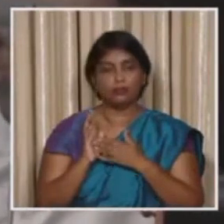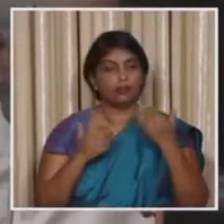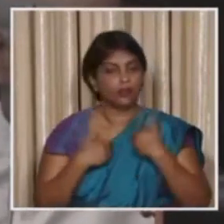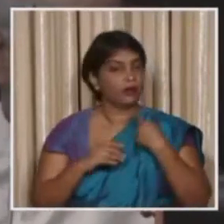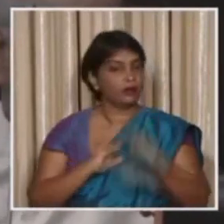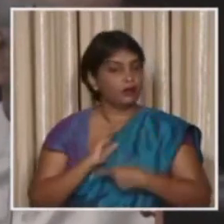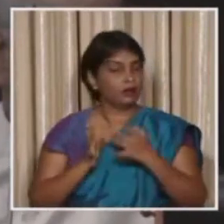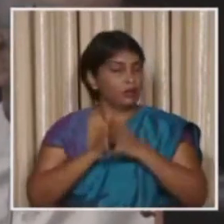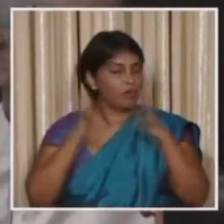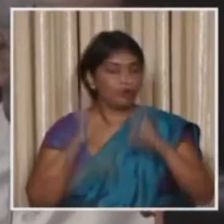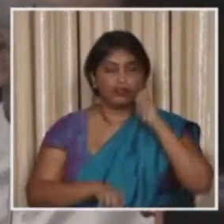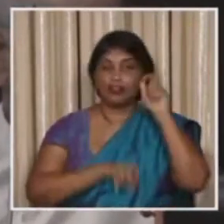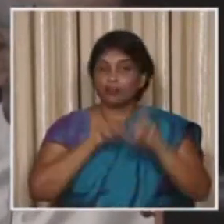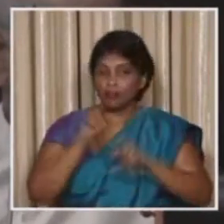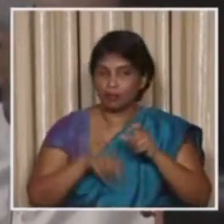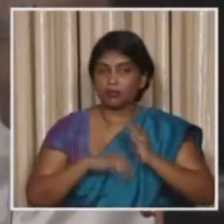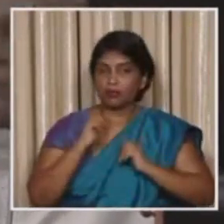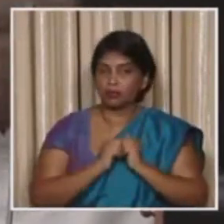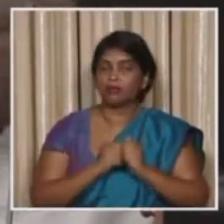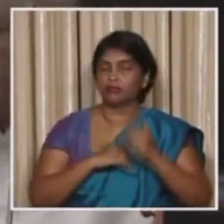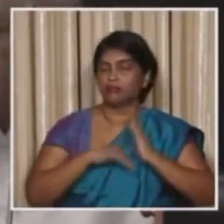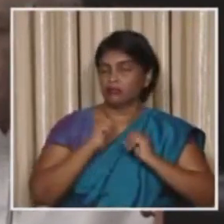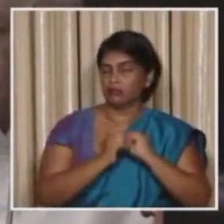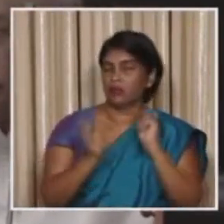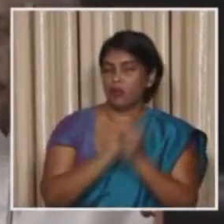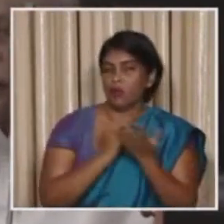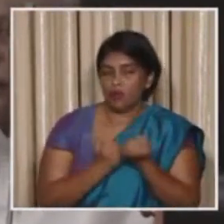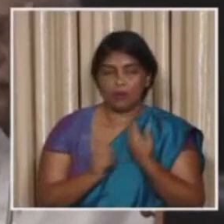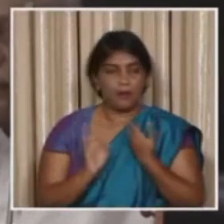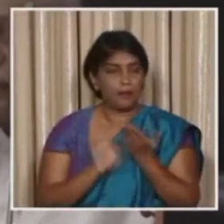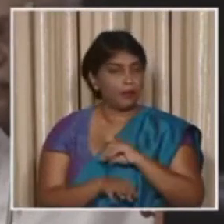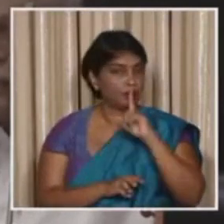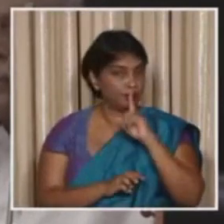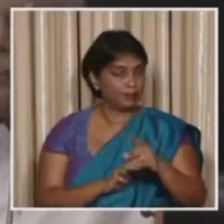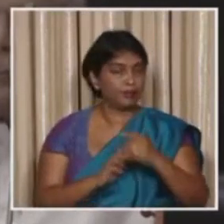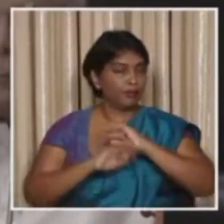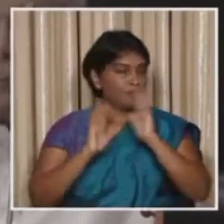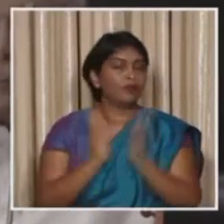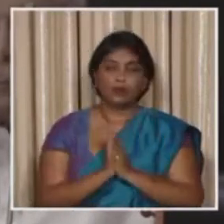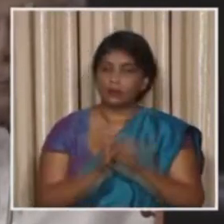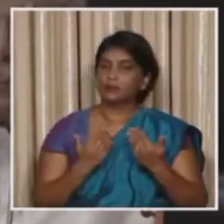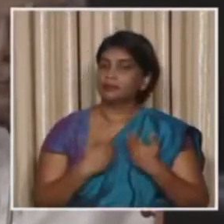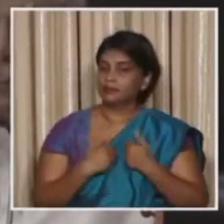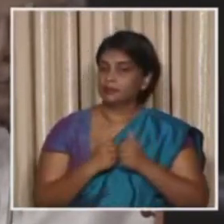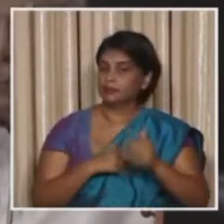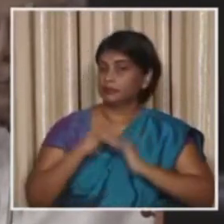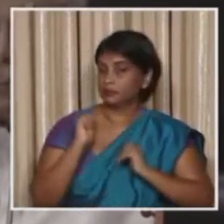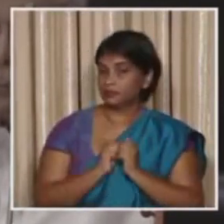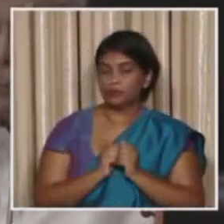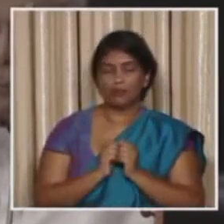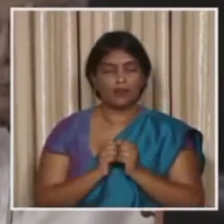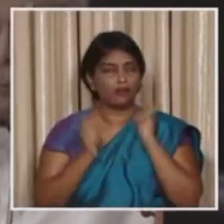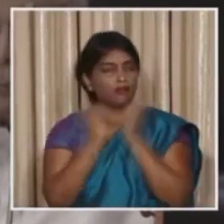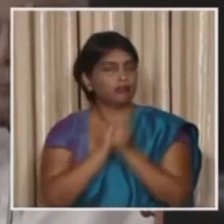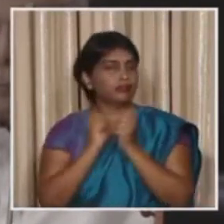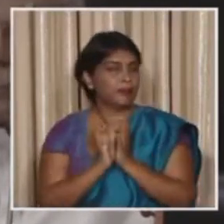අපේ රටේ බහුතර ජනතාවක් ක්‍රම වෙනසක් ඉල්ලා සිටිනවා. මා පෙර සඳහන් කළ පියවර සියල්ලෙම අපි කළේ ක්‍රම වෙනසකට මුල